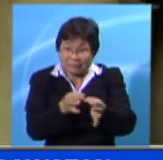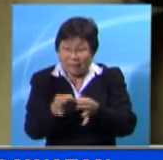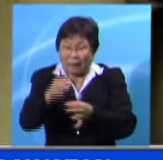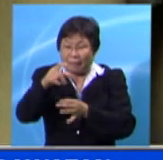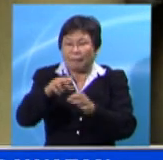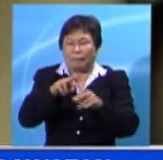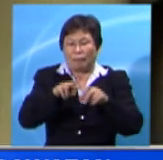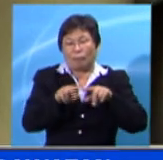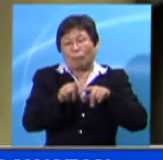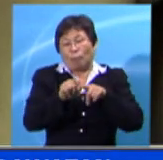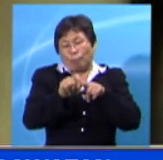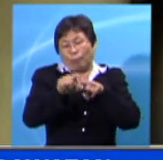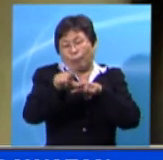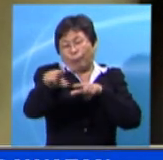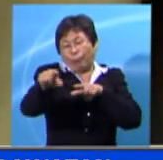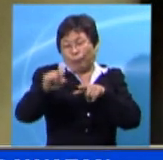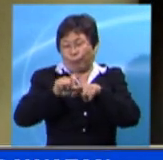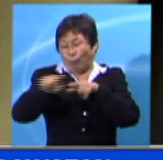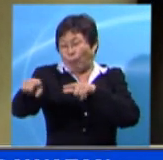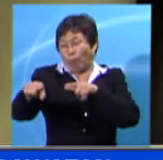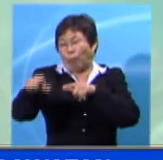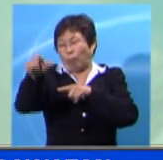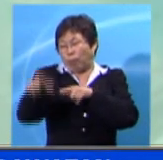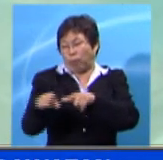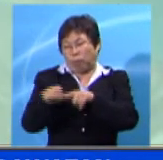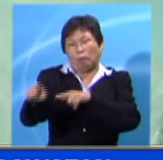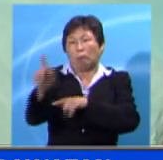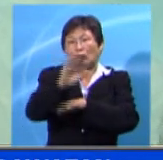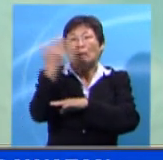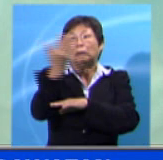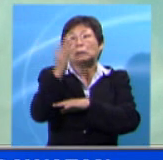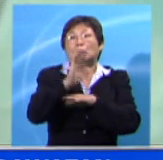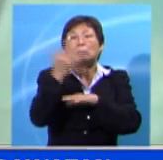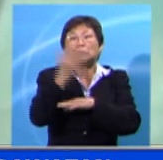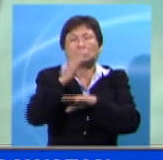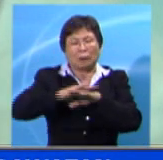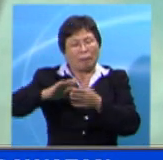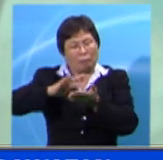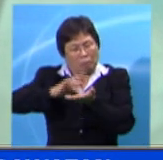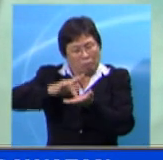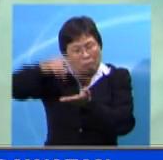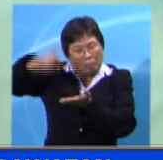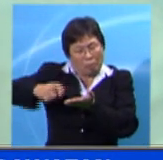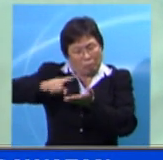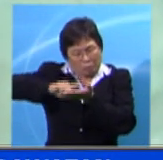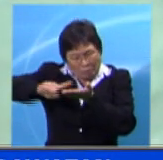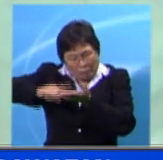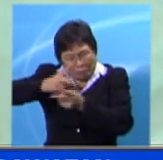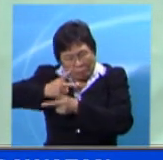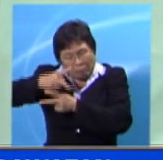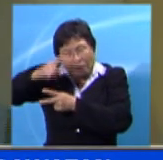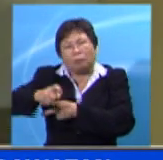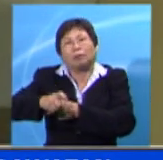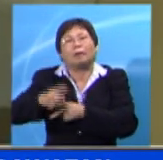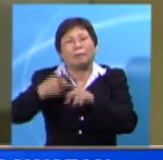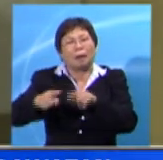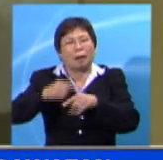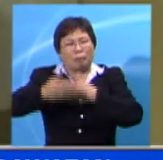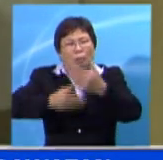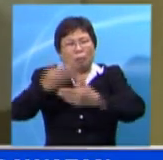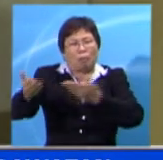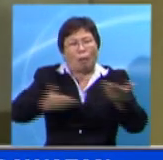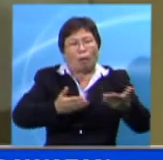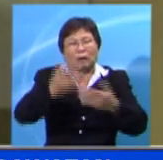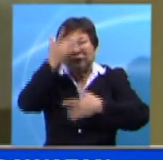peluru yang terkena kanak-kanak itu bukan peluru biasa dan rawatannya memerlukan penelitian bagaimanapun proses